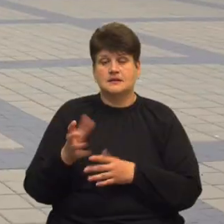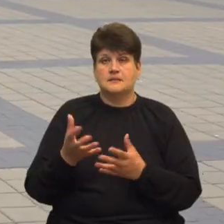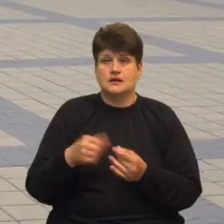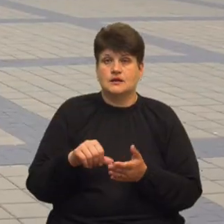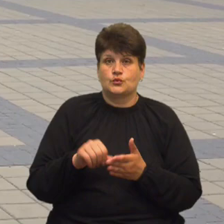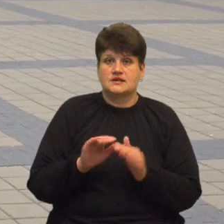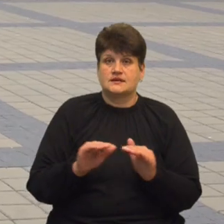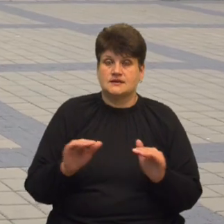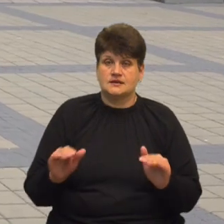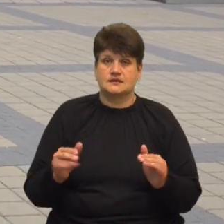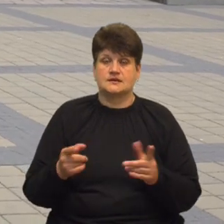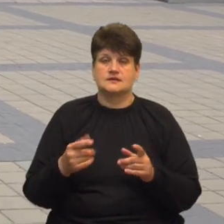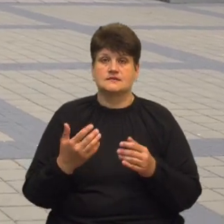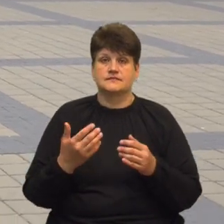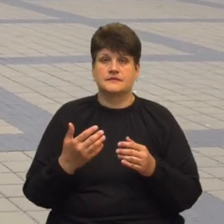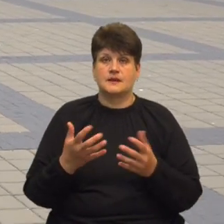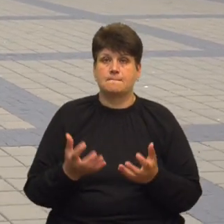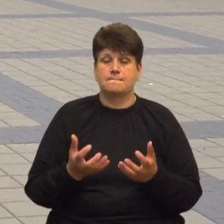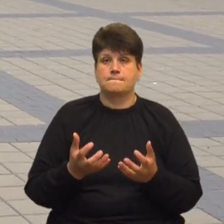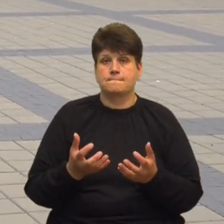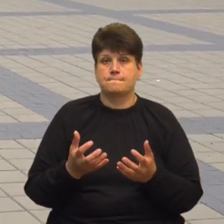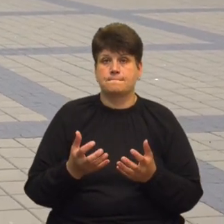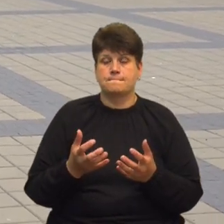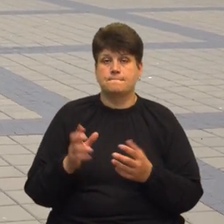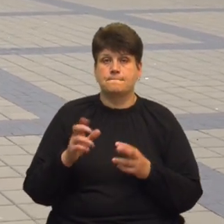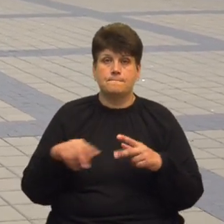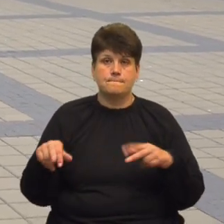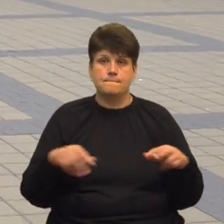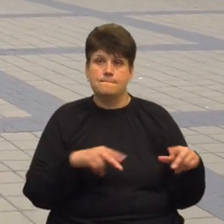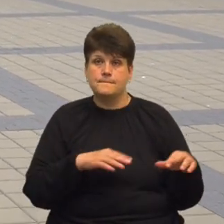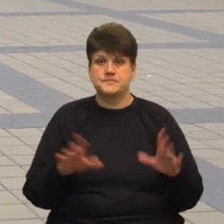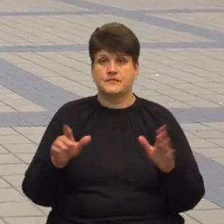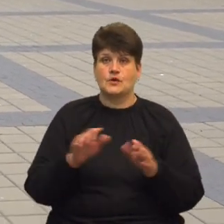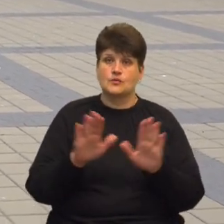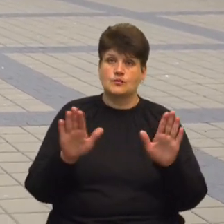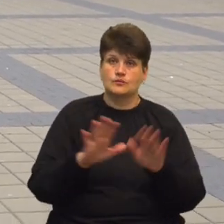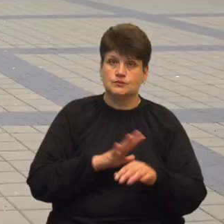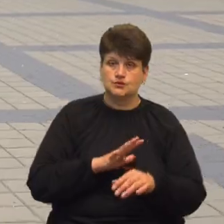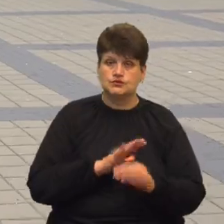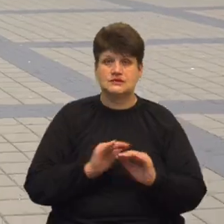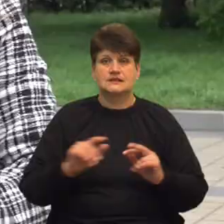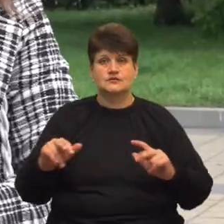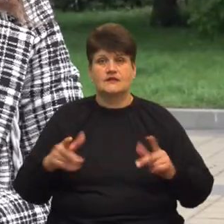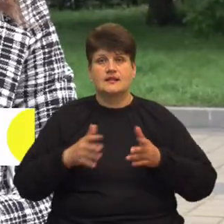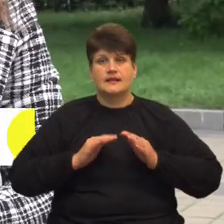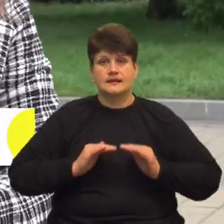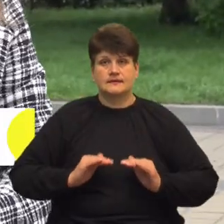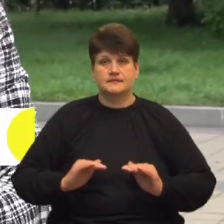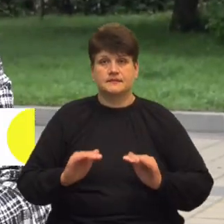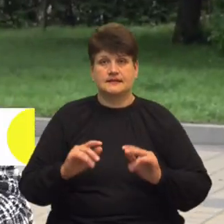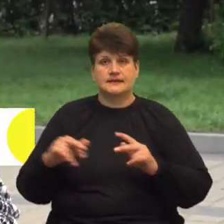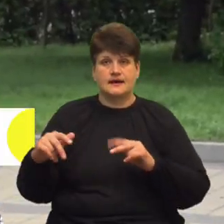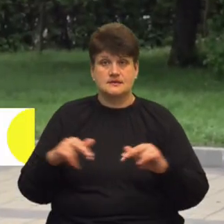В нас був хор, дітки танцювали, в нас були дуже класні бальні танці. Наші